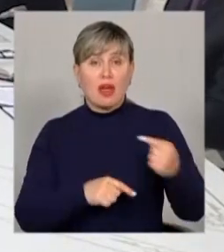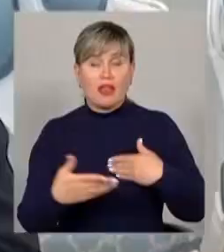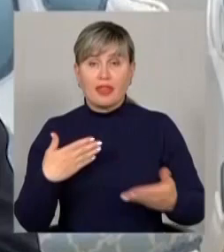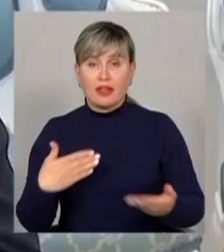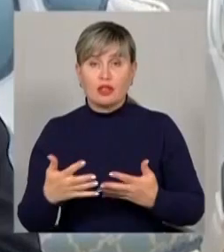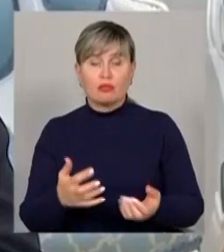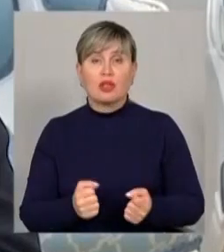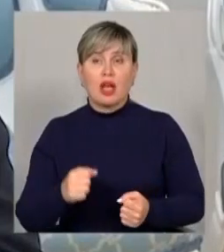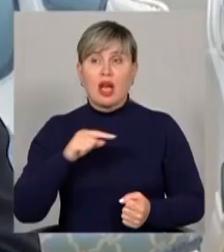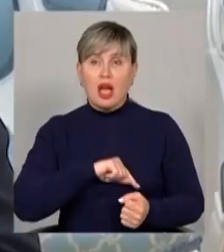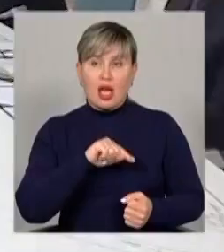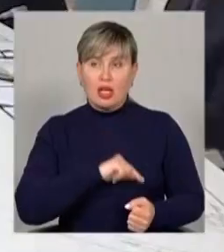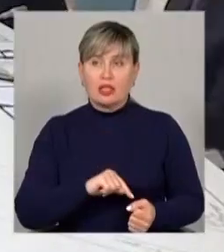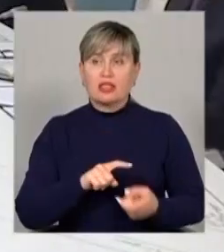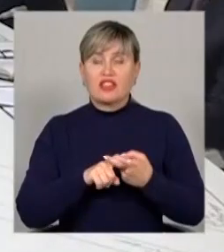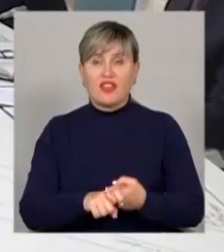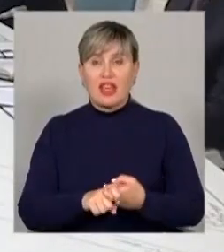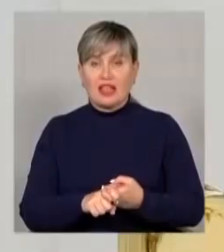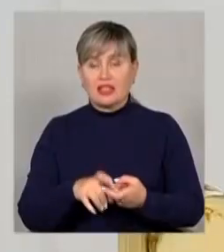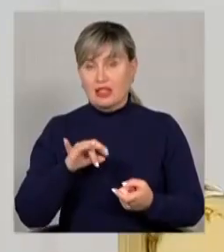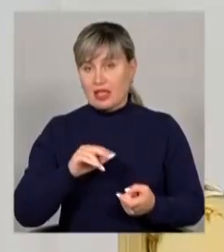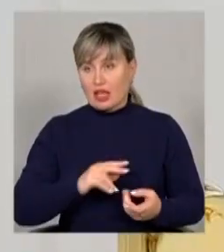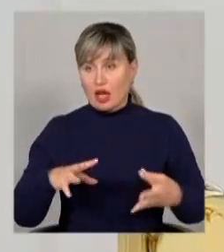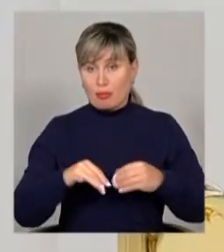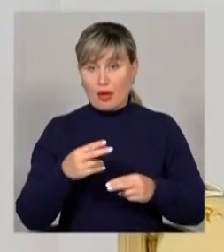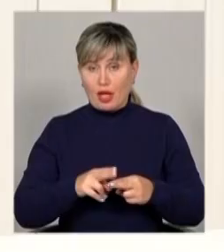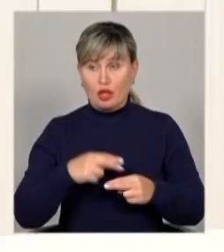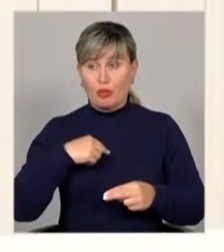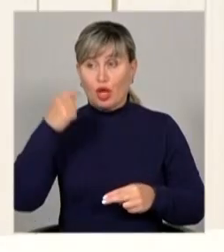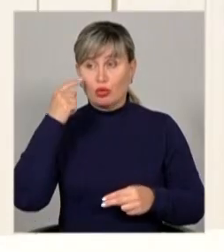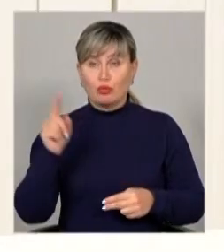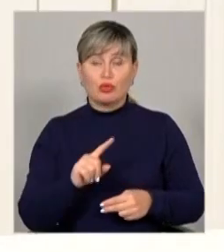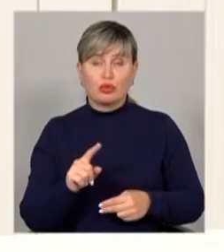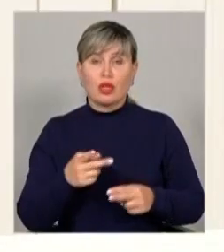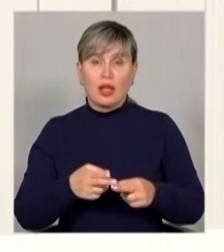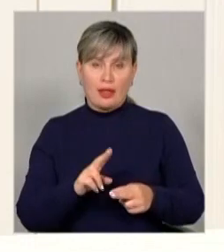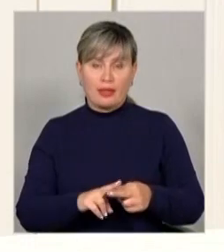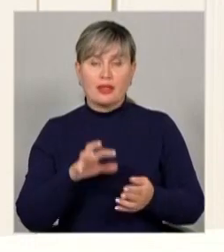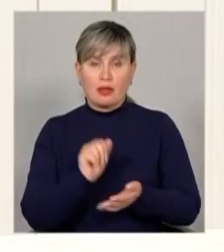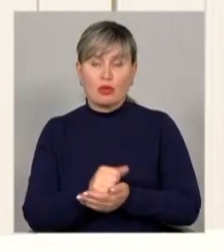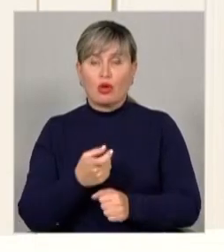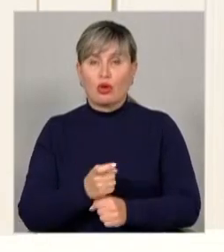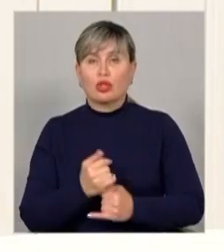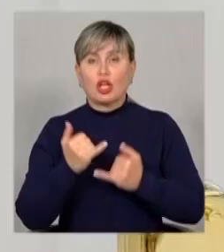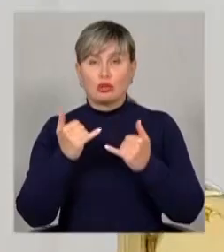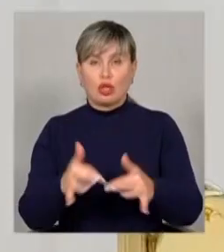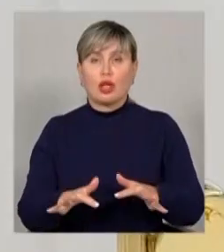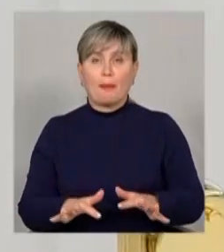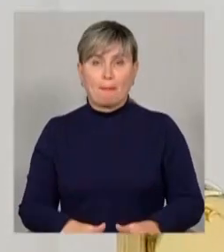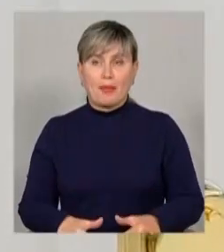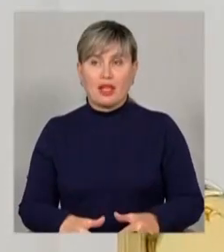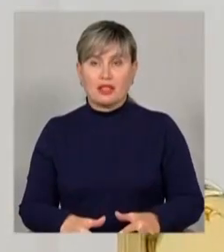приобретают характер союзнических связей и сотрудничества. Поэтому я считаю, что данный визит займет очень достойное место в